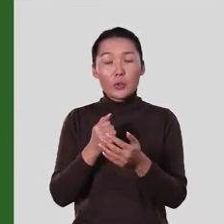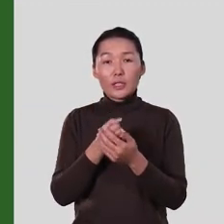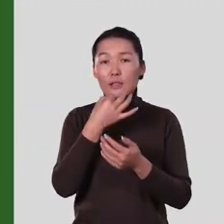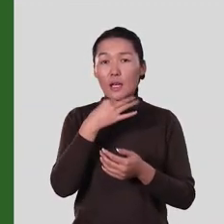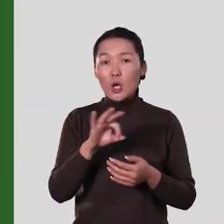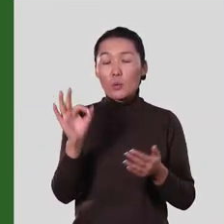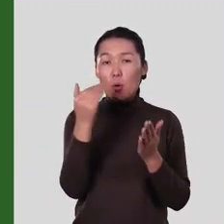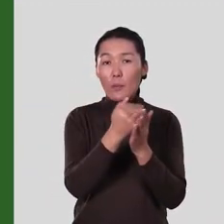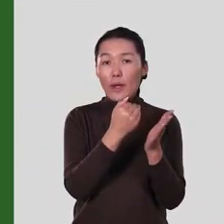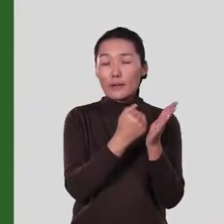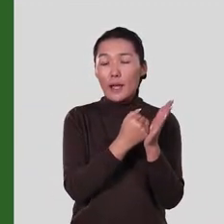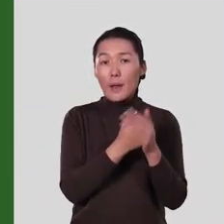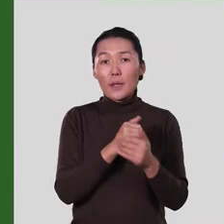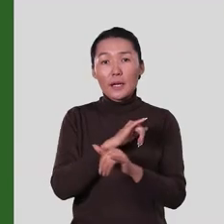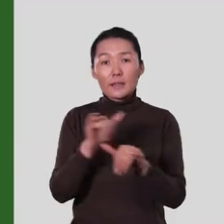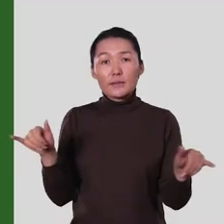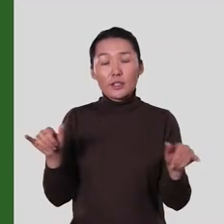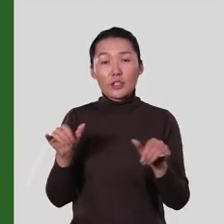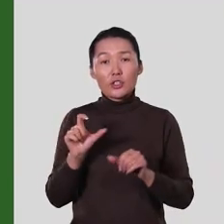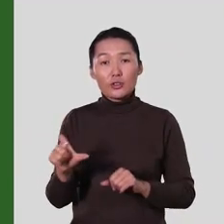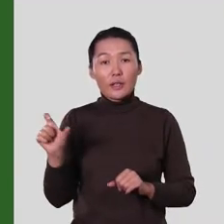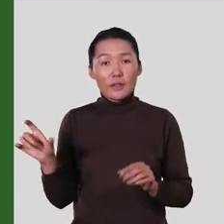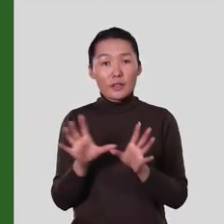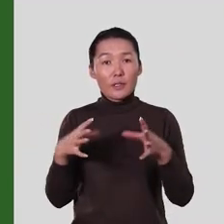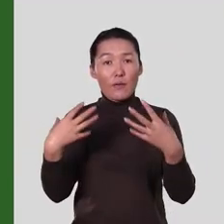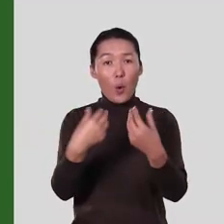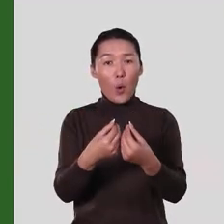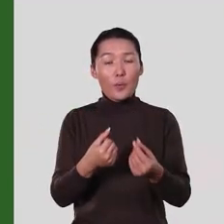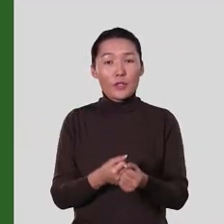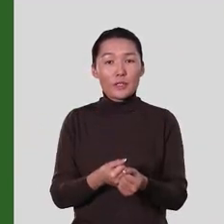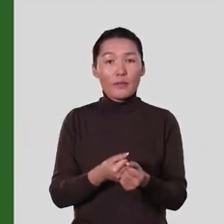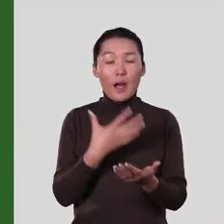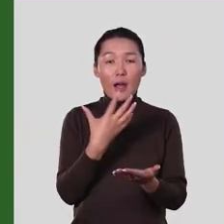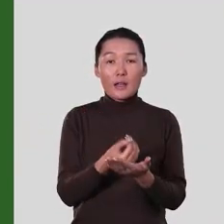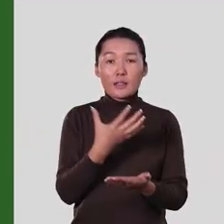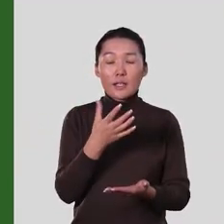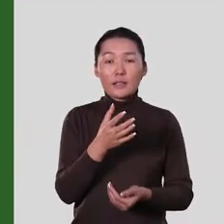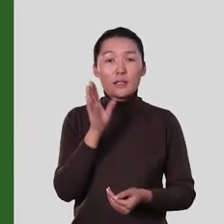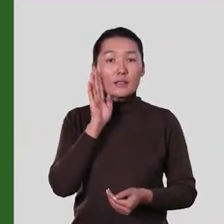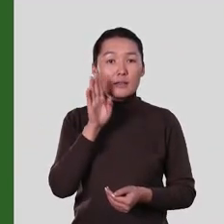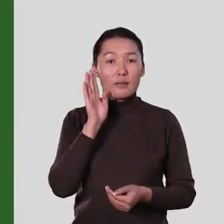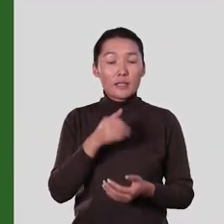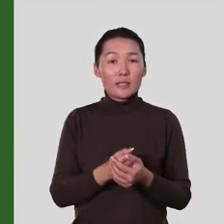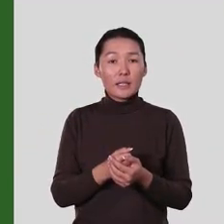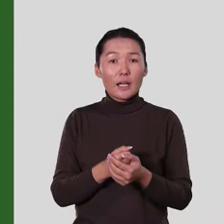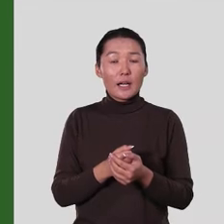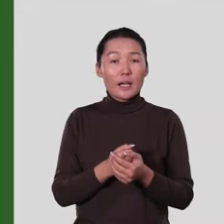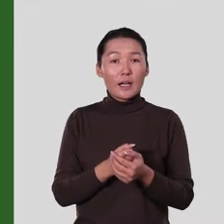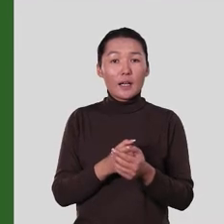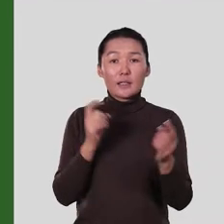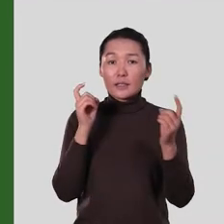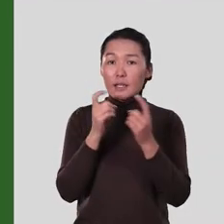любом этапе развития человеческого общества ценность воды не оспаривалась.